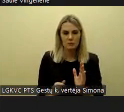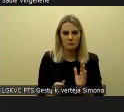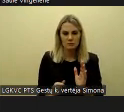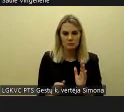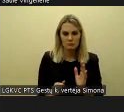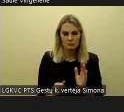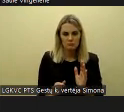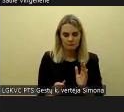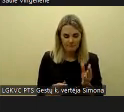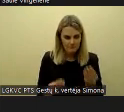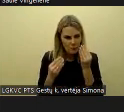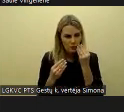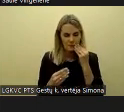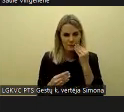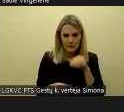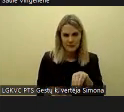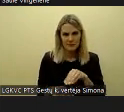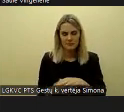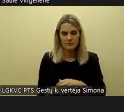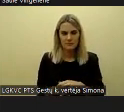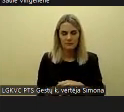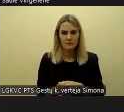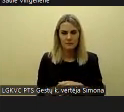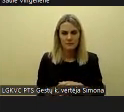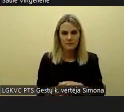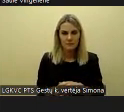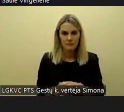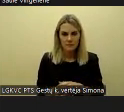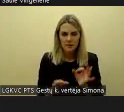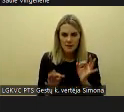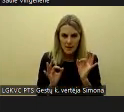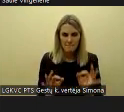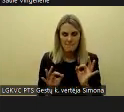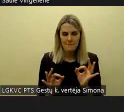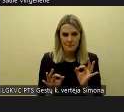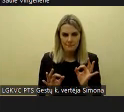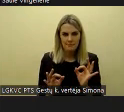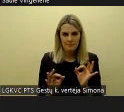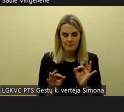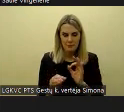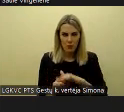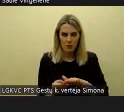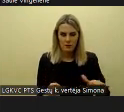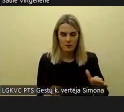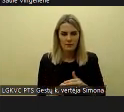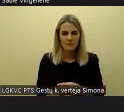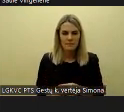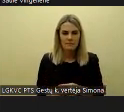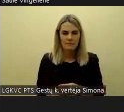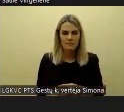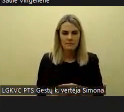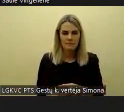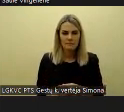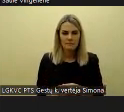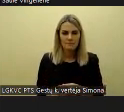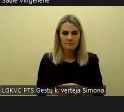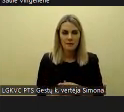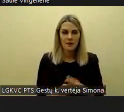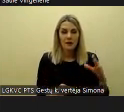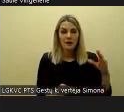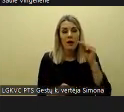gerai besimokantieji mokiniai ir tikrai būtų efektyvus mokiniai. Ir tai buvo pasakyta Europos